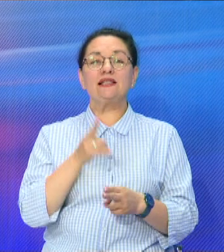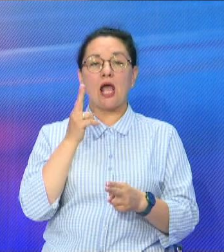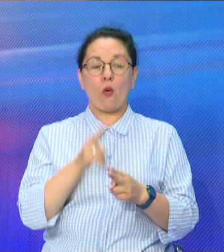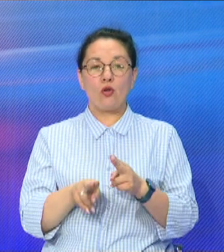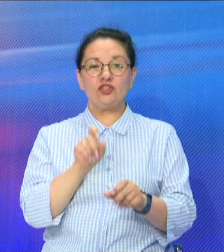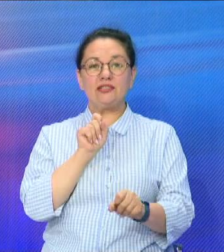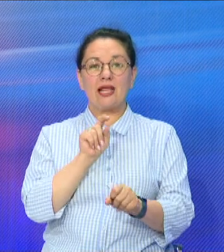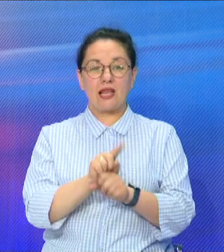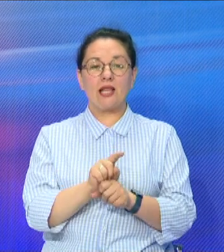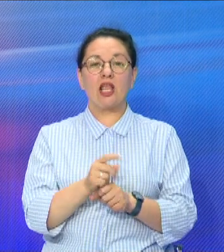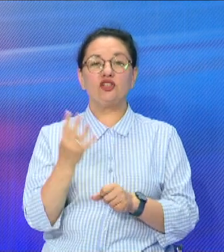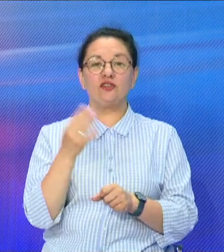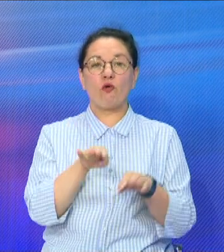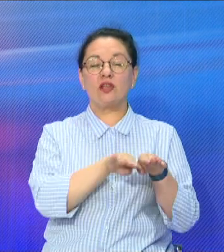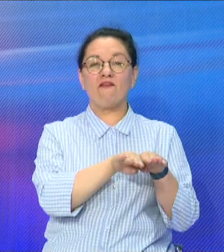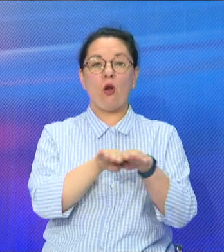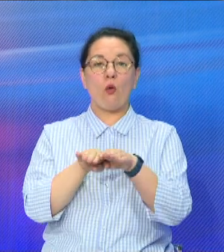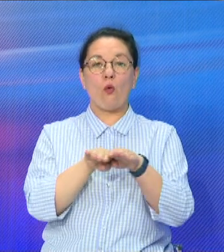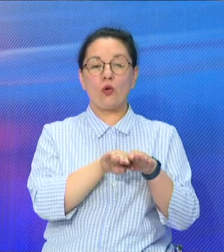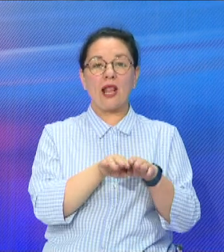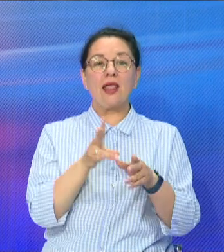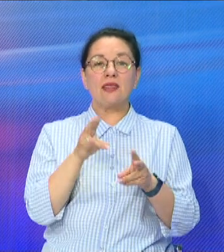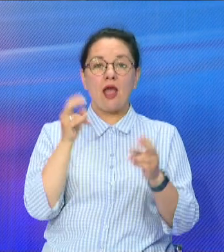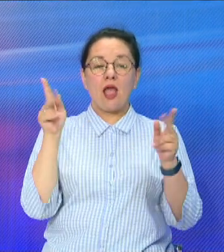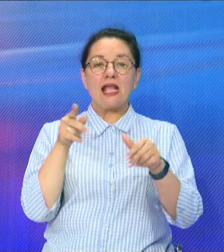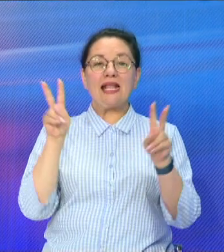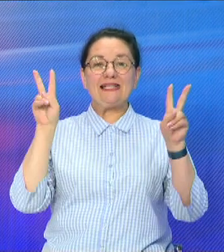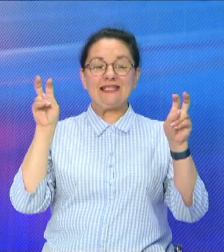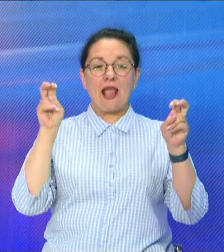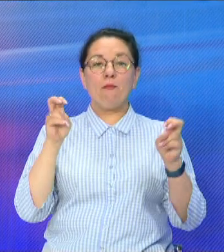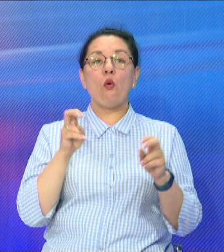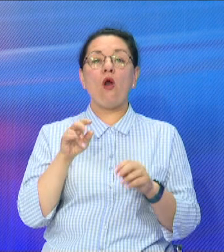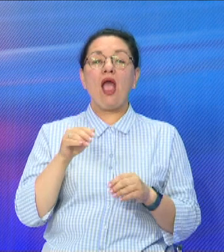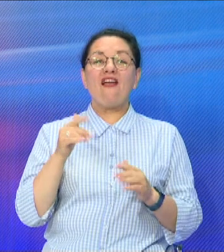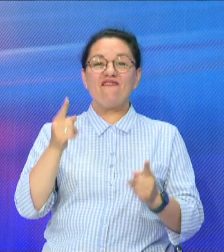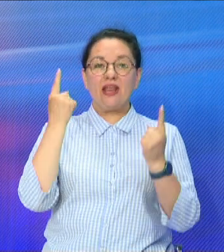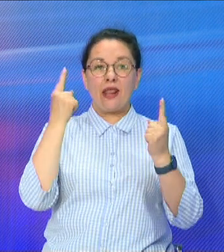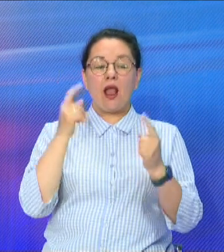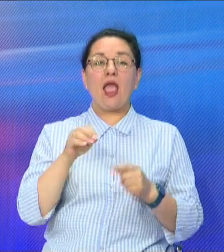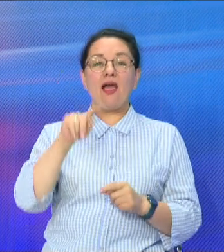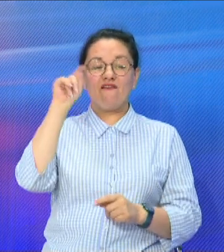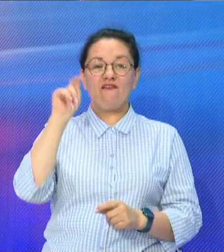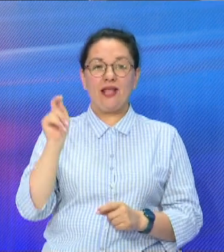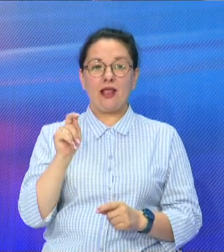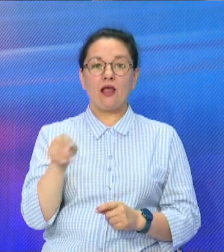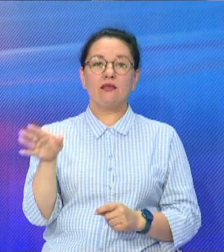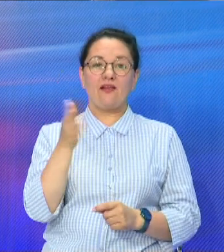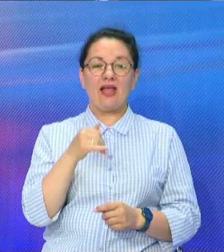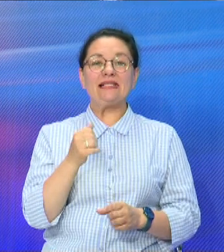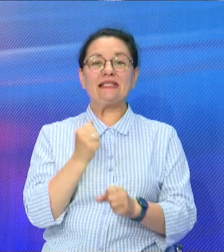создать презентацию в программе powerpoint на тему великая отечественная война в истории гродно за работу